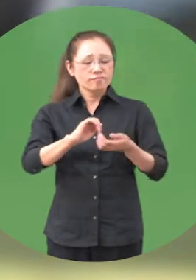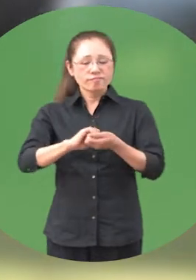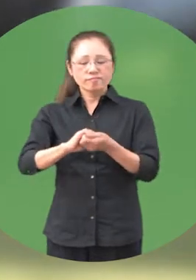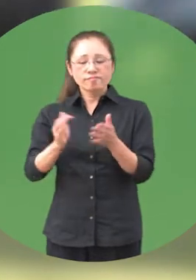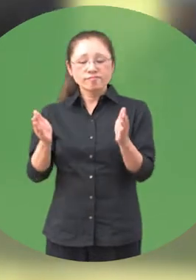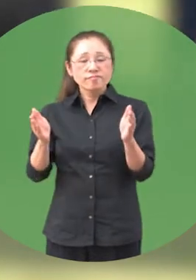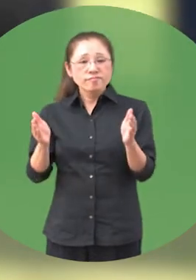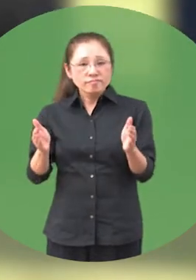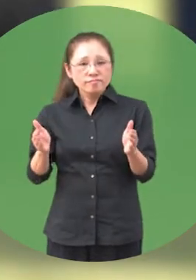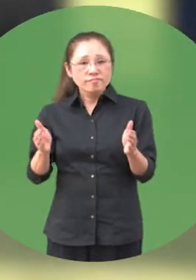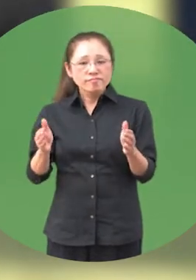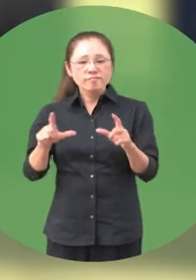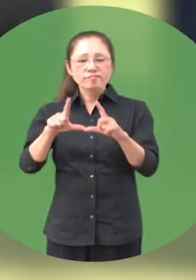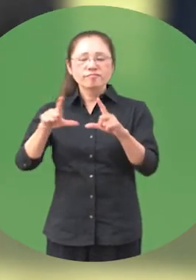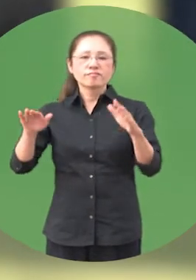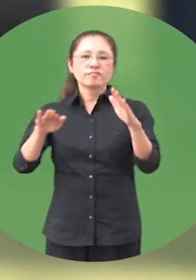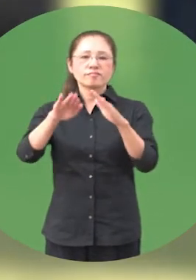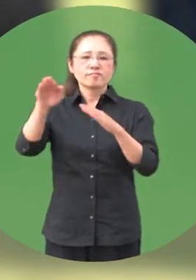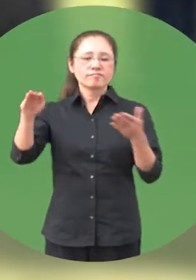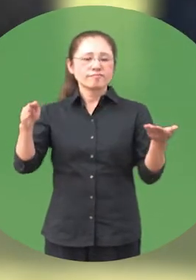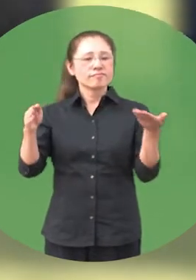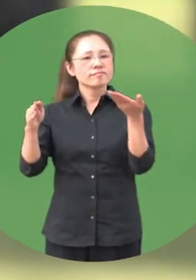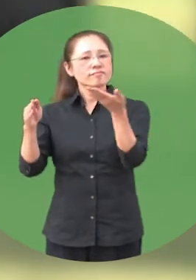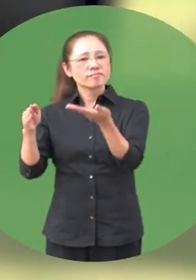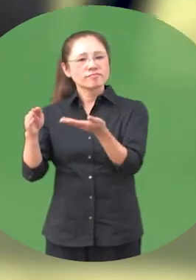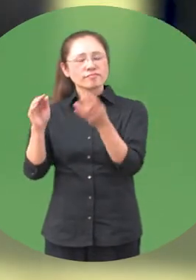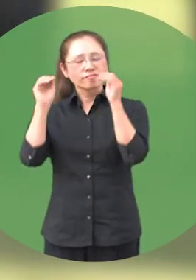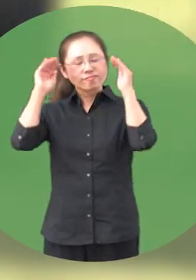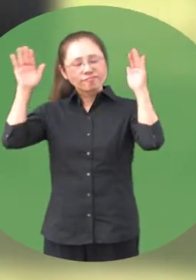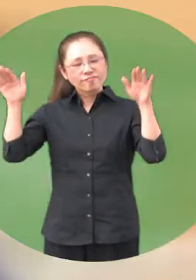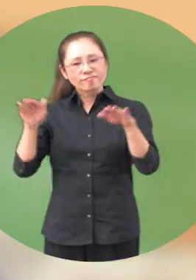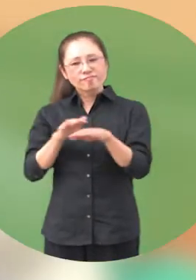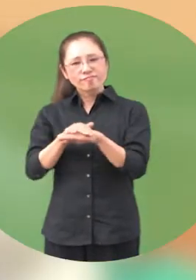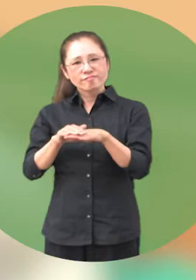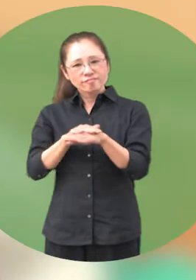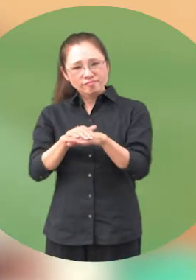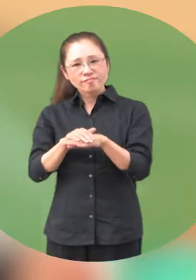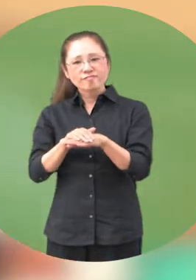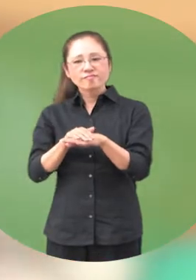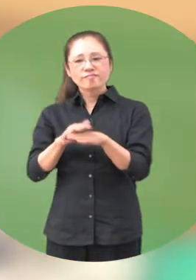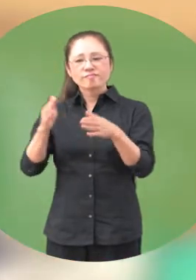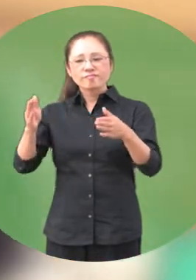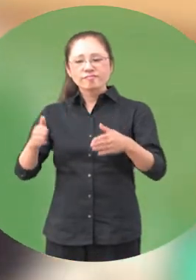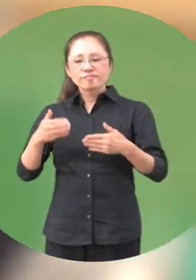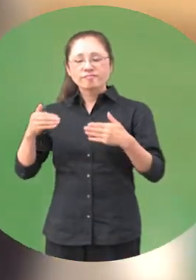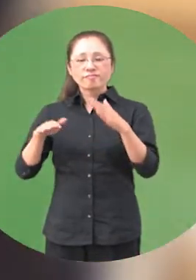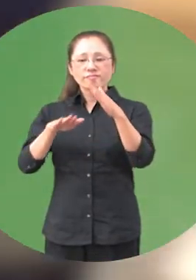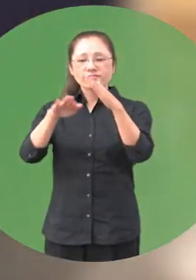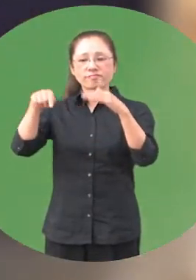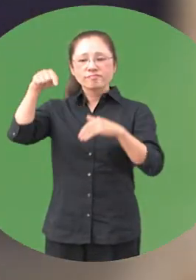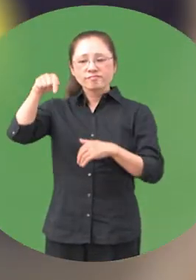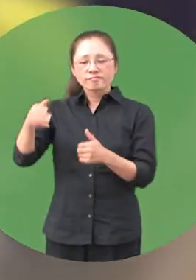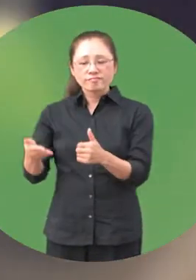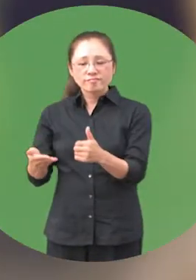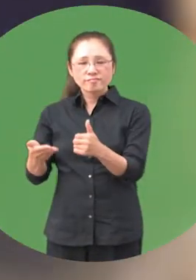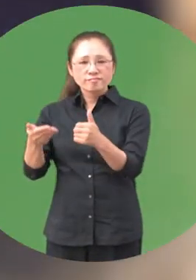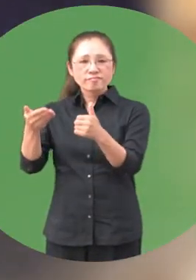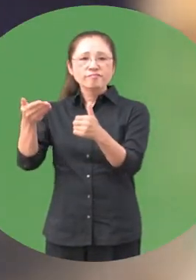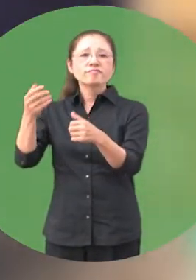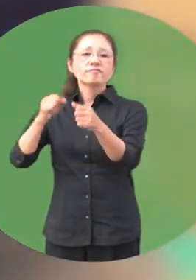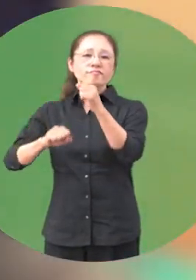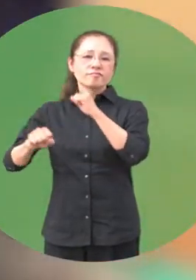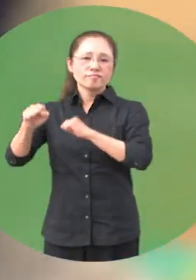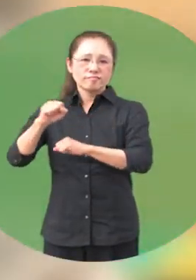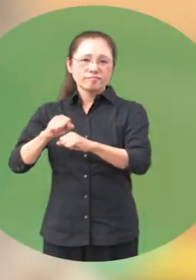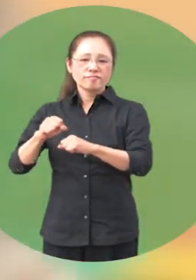間一般の家庭に迎え入れて、豊かな愛情と家庭的な雰囲気の中で育てていこうという取り組み